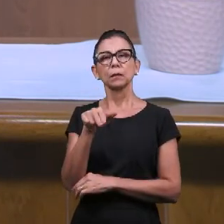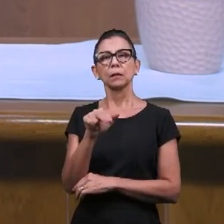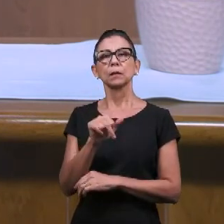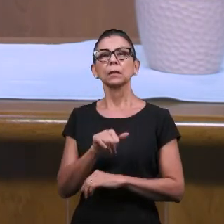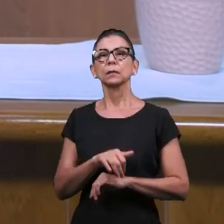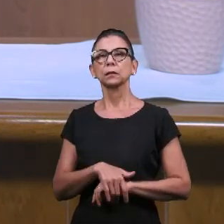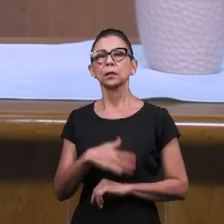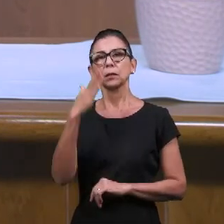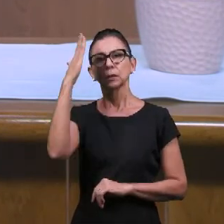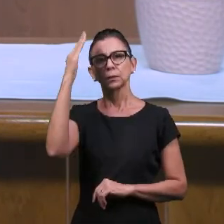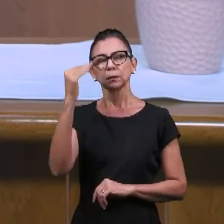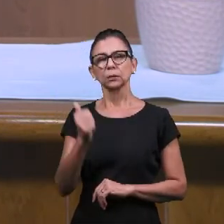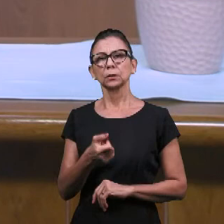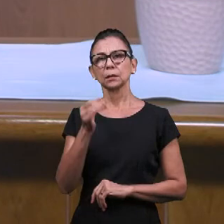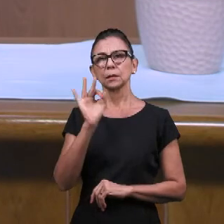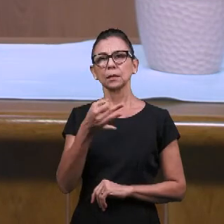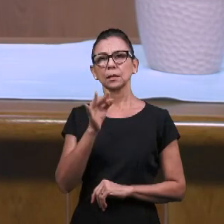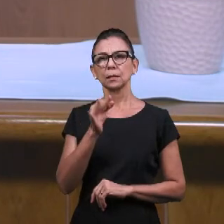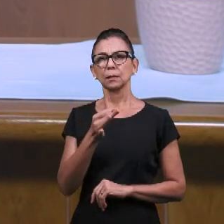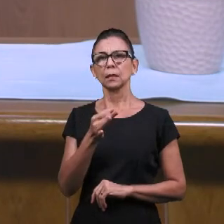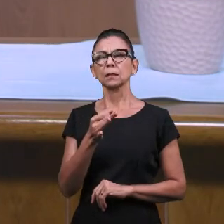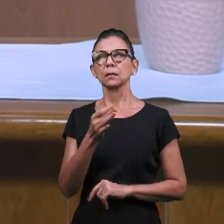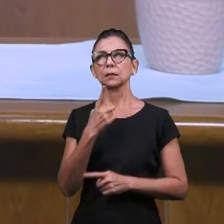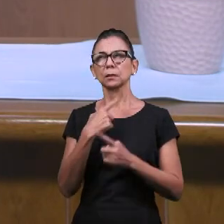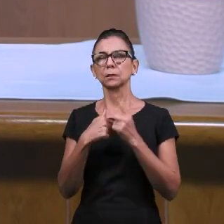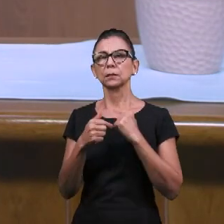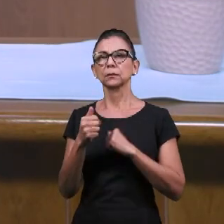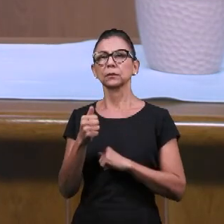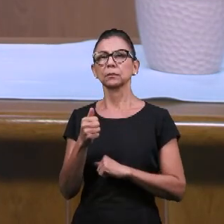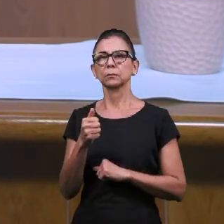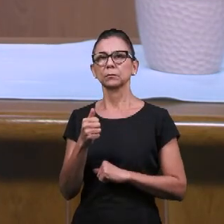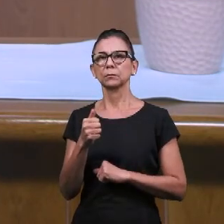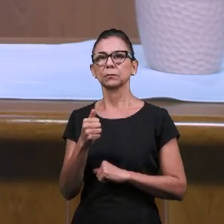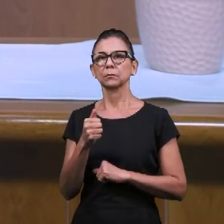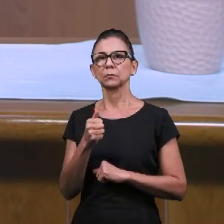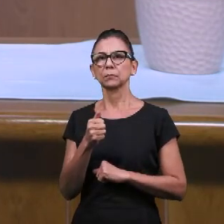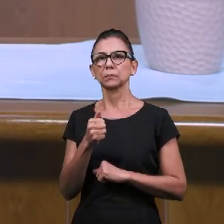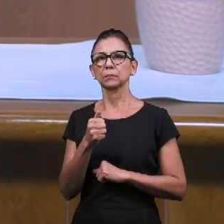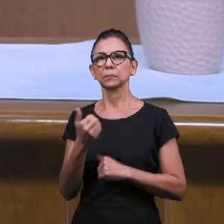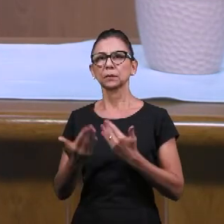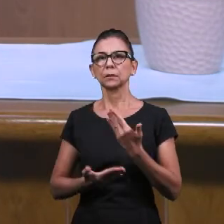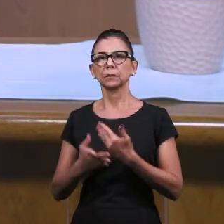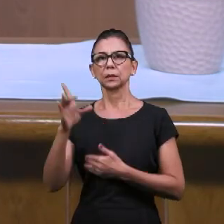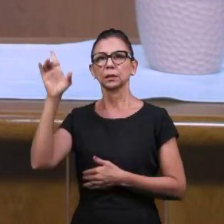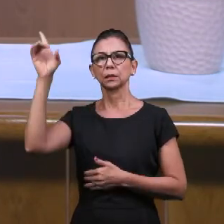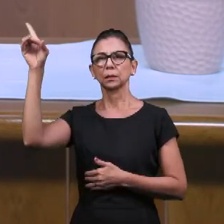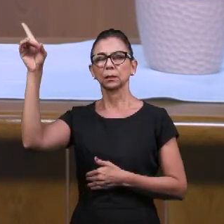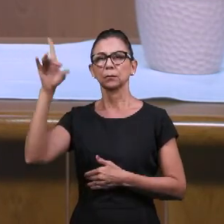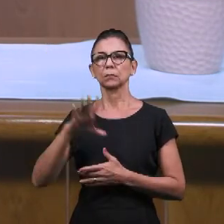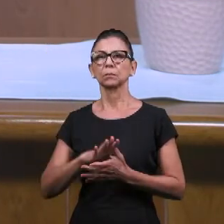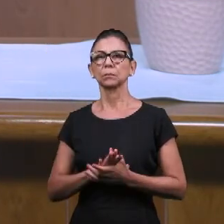Он пришел определившимся туда, потому что все то, чему он научился в Иерусалиме,